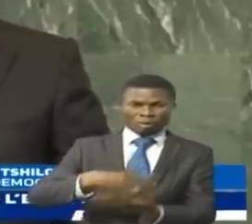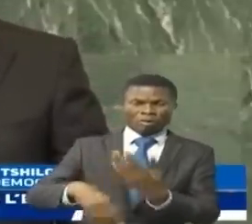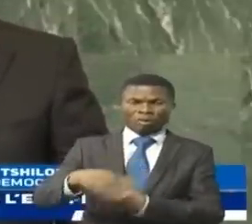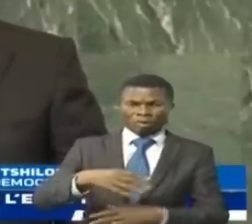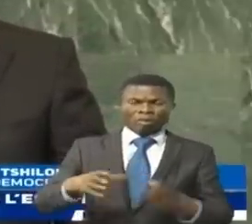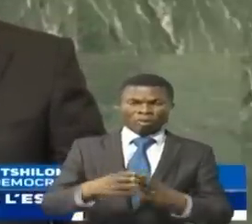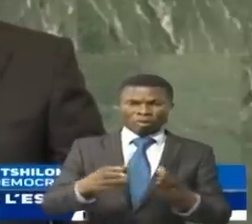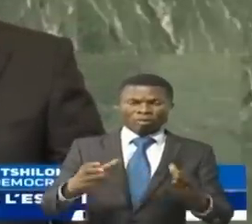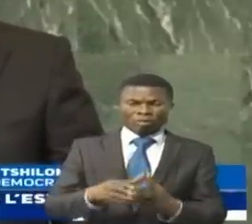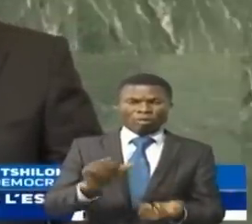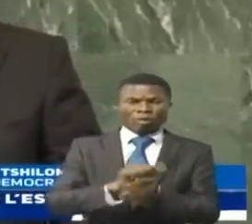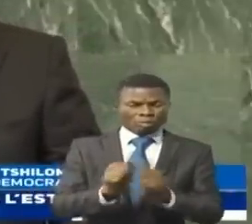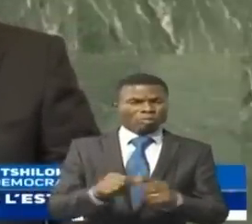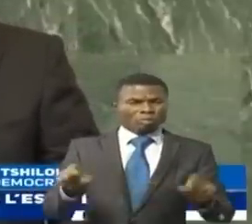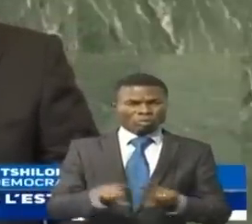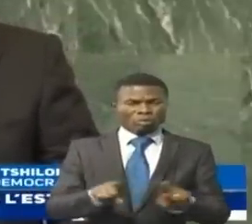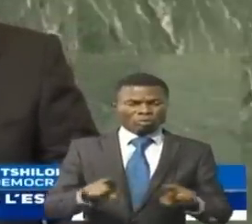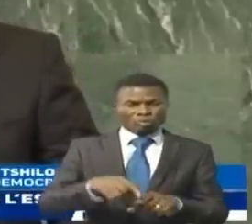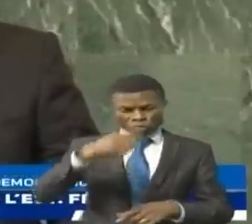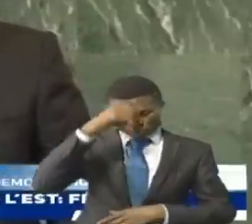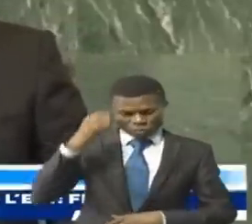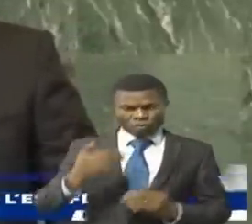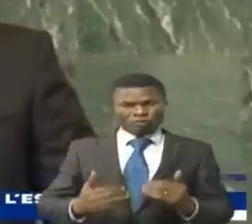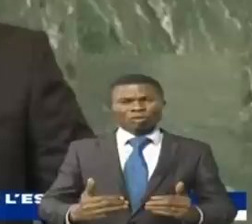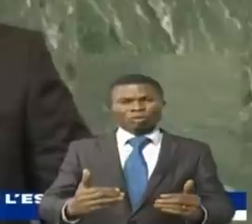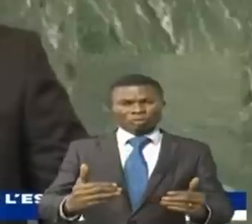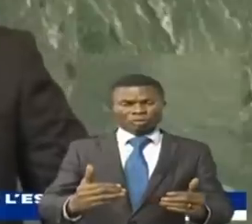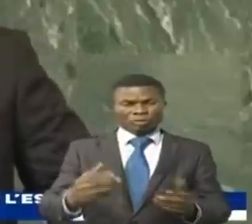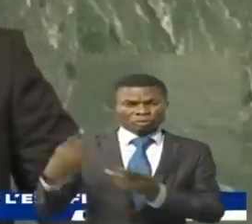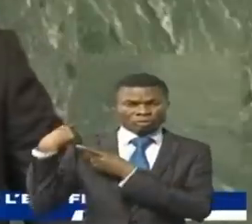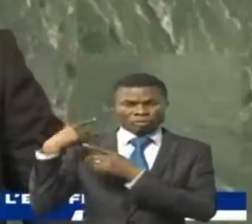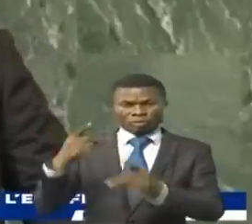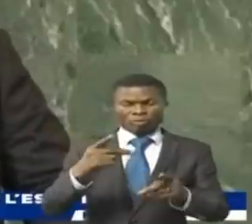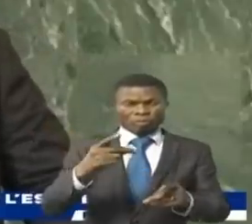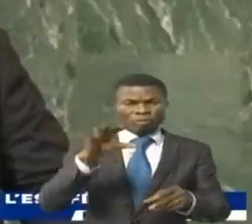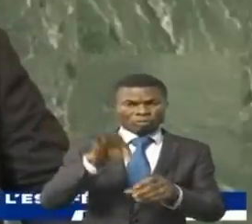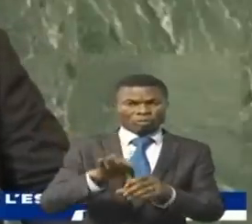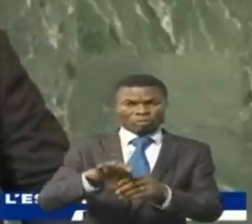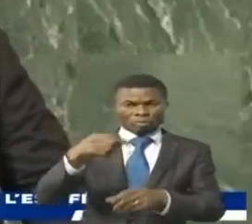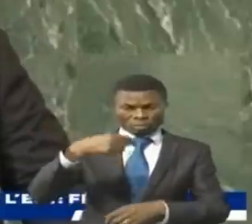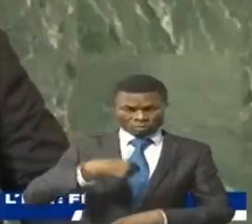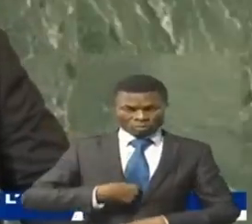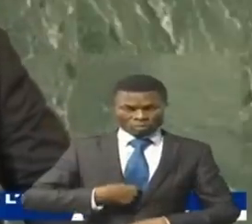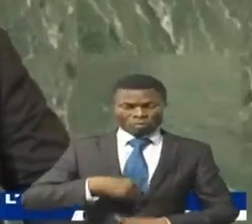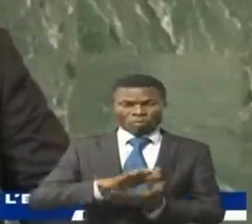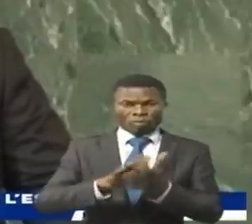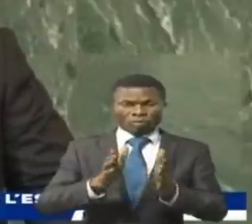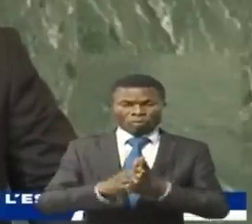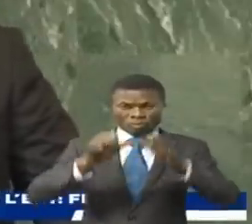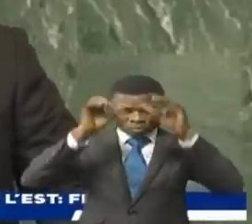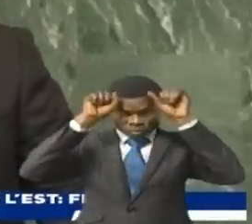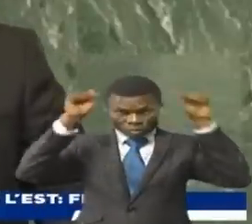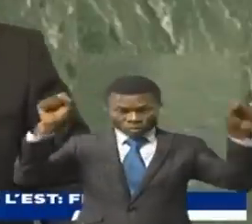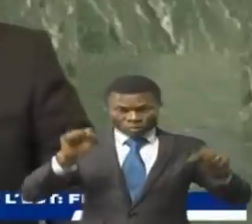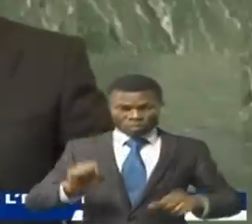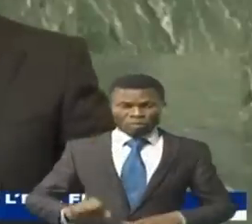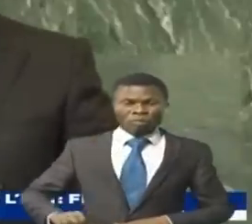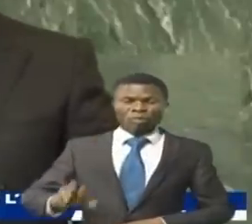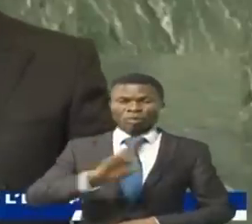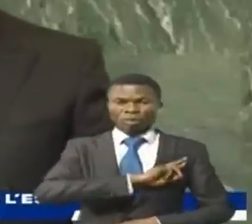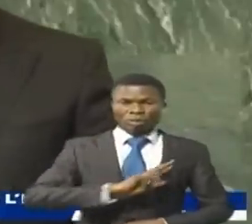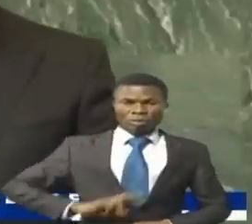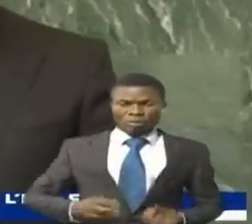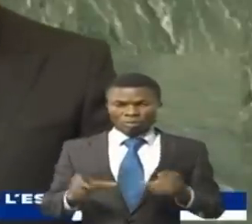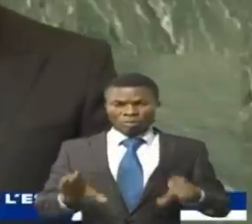les mêmes tragédies. Depuis mon élection à la tête de la République démocratique du Congo, je n'ai eu